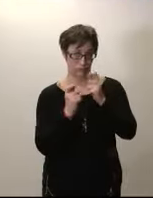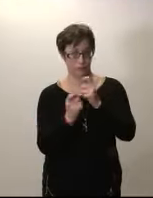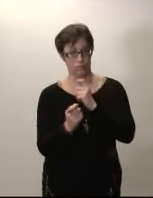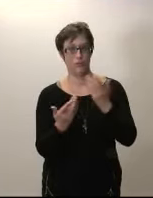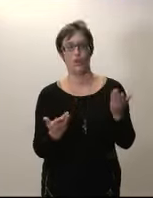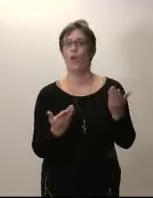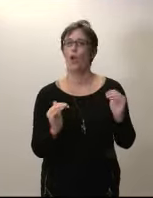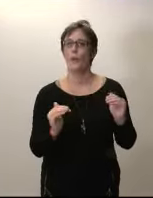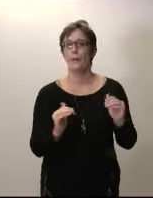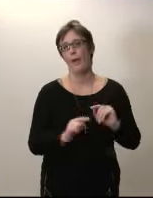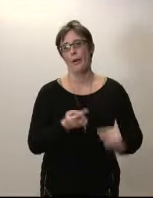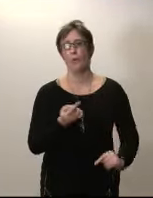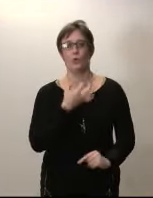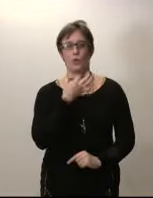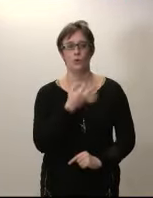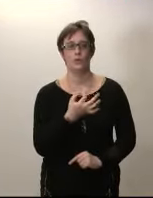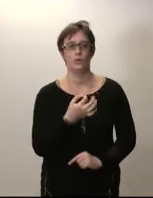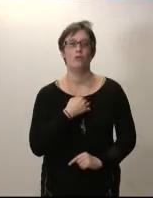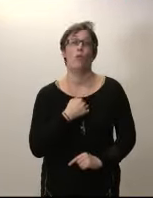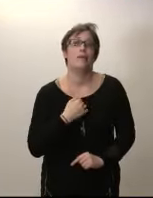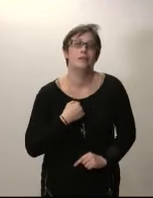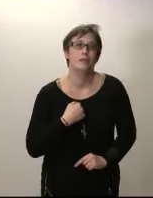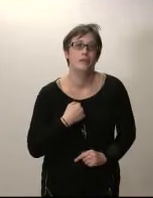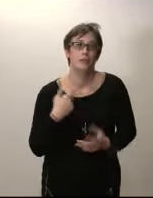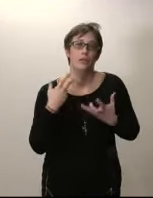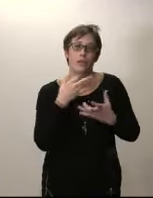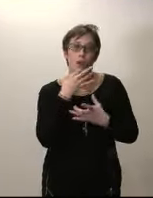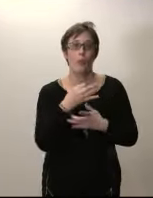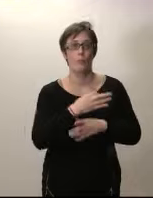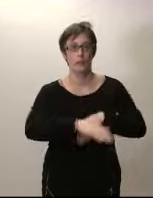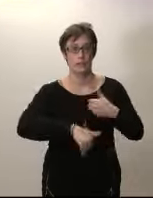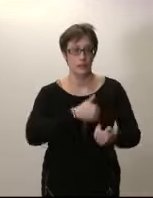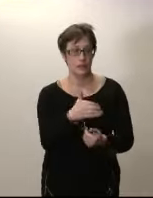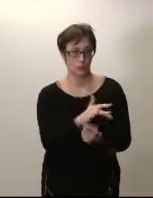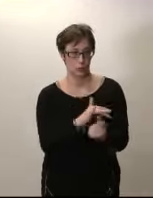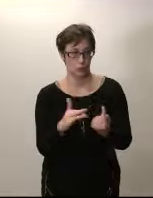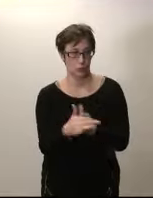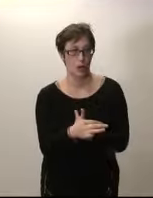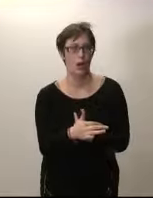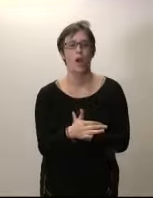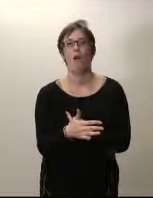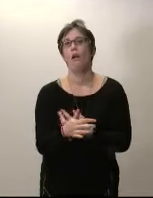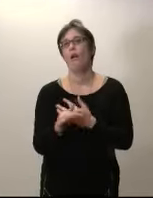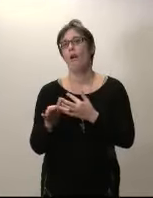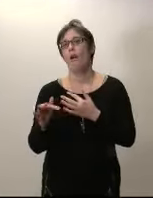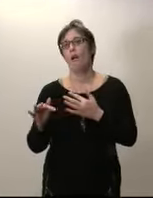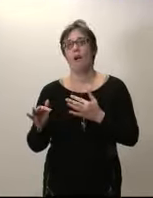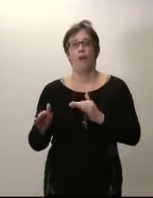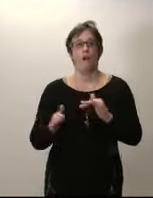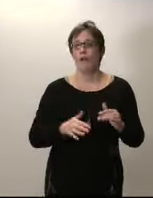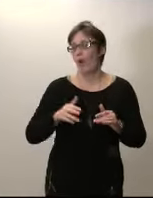quand on parle d'abord, nous, on a envie de parler de mixité, enfin en tout cas moi, j'ai envie de parler de mixité sociale, de logements sociaux, qu'on en fasse